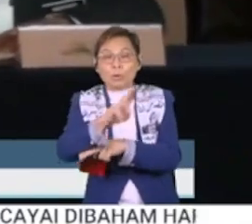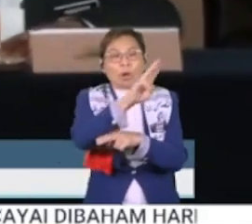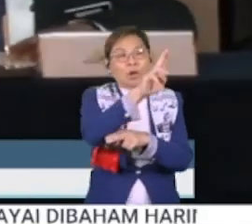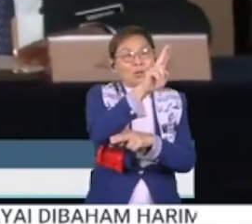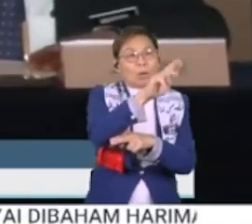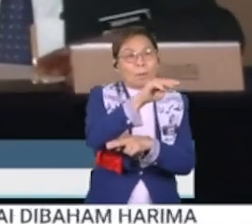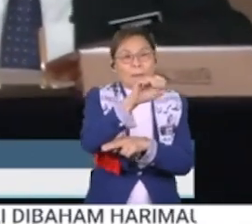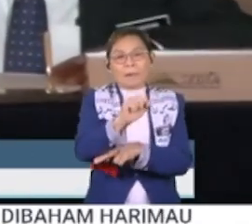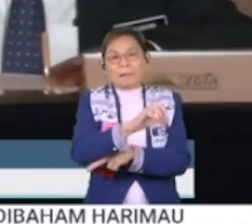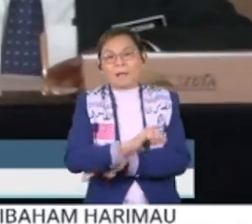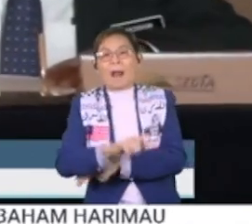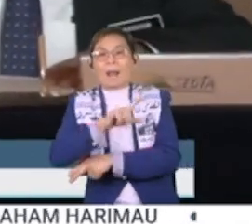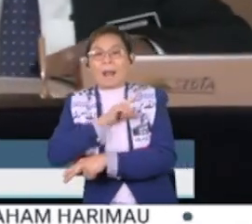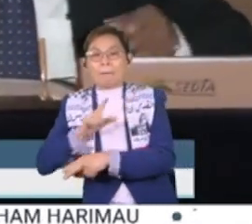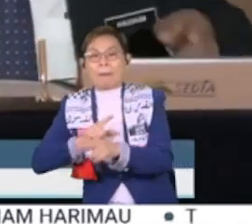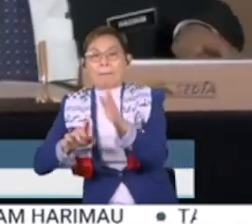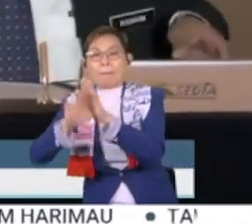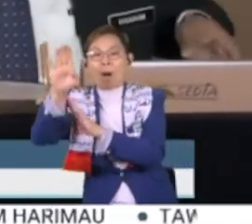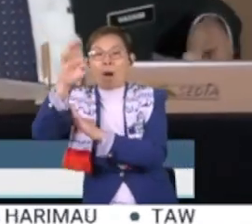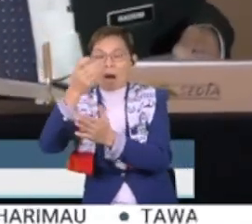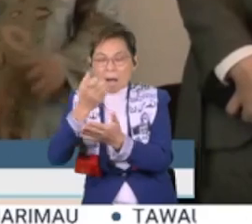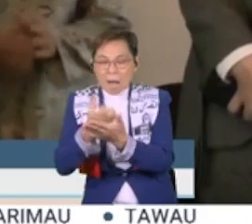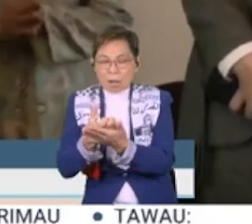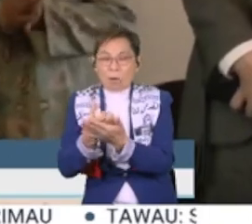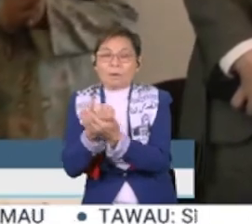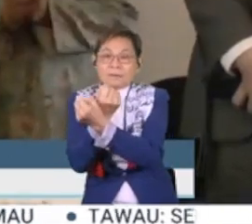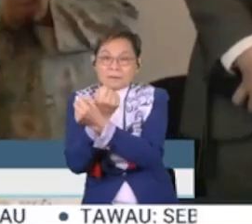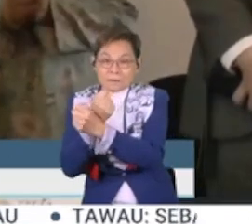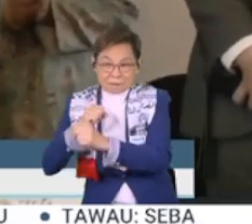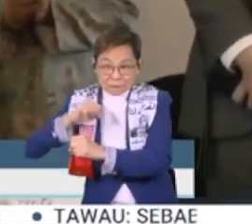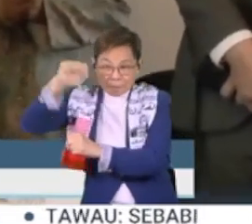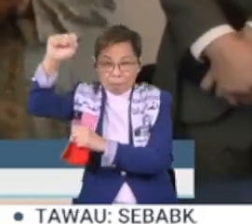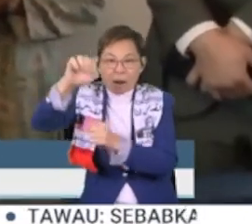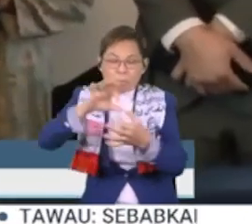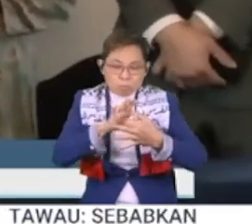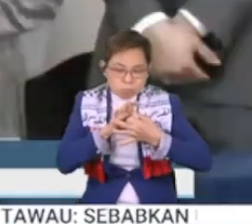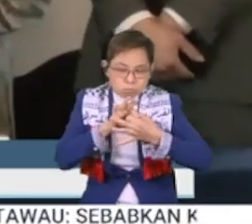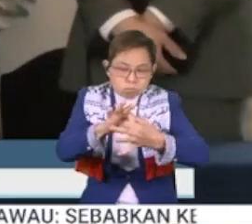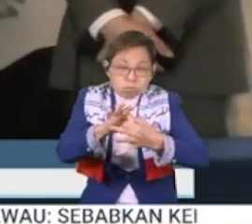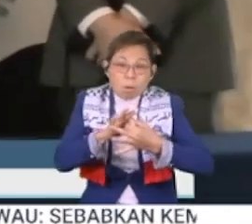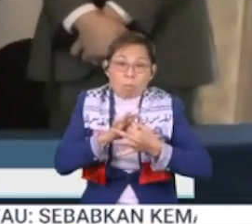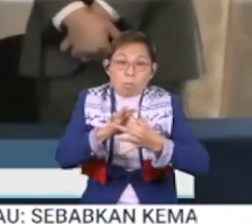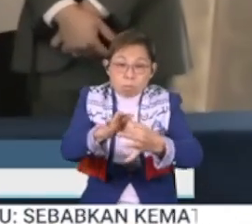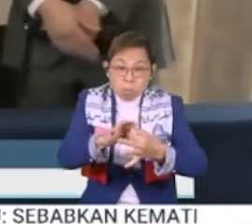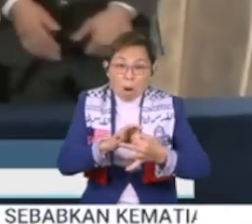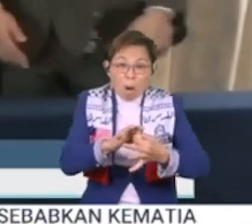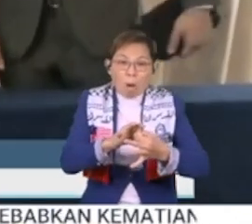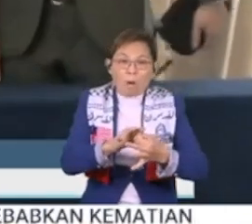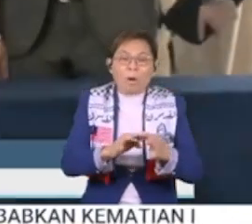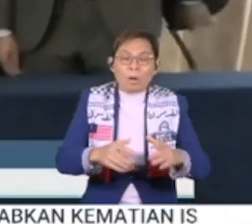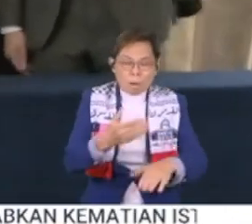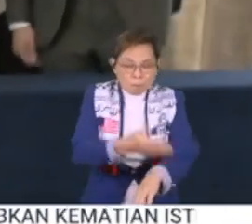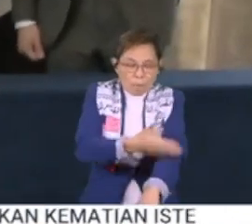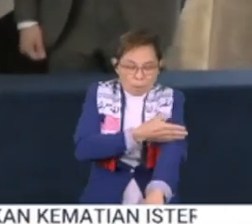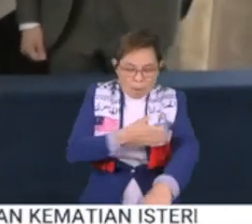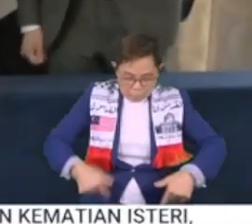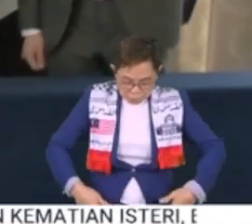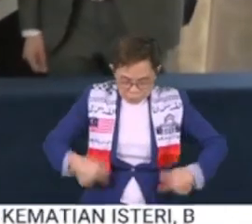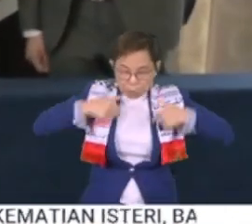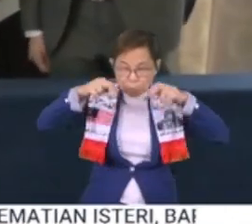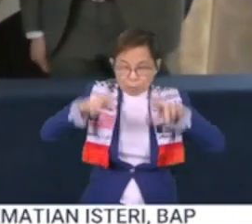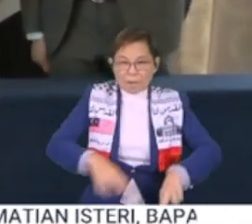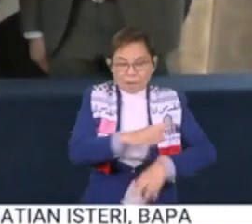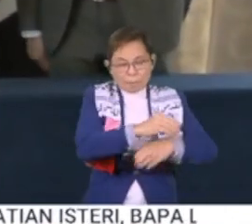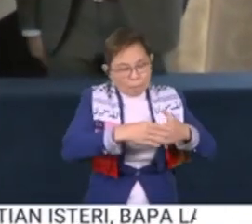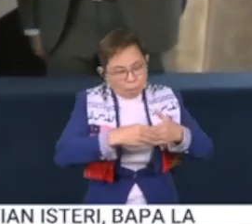lembaga pembangunan ekonomi dan pelaburan Sabah sedia sebagai usahasama meningkatkan taraf hidup rakyat dan memacu pertumbuhan